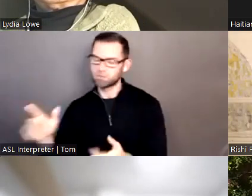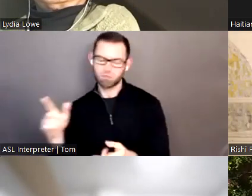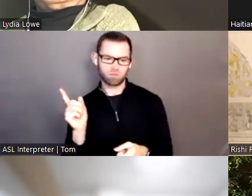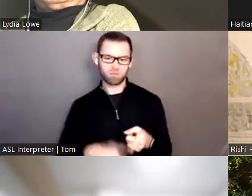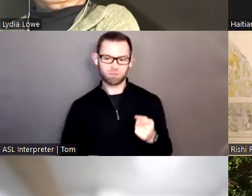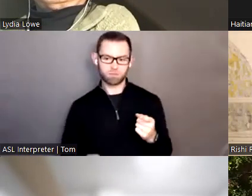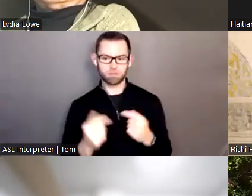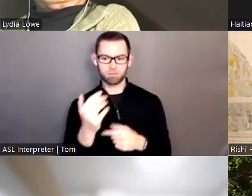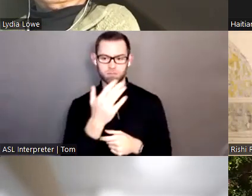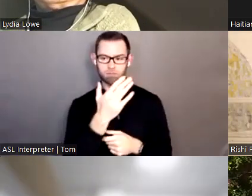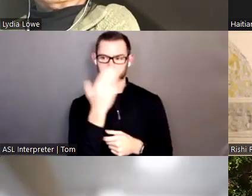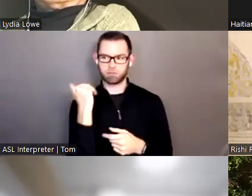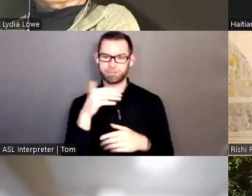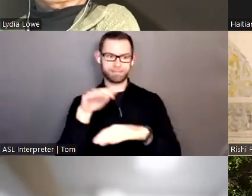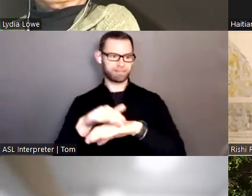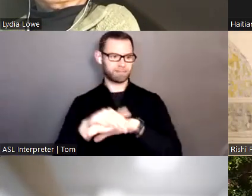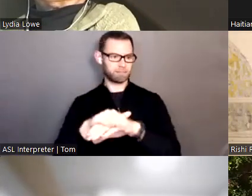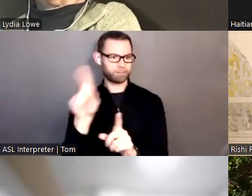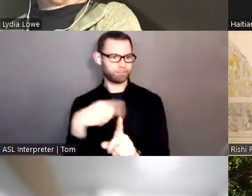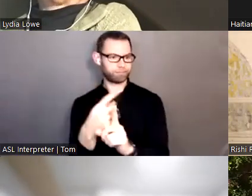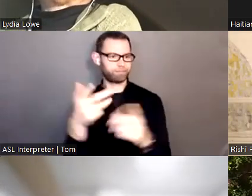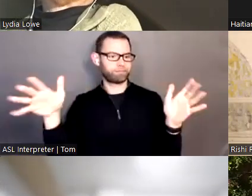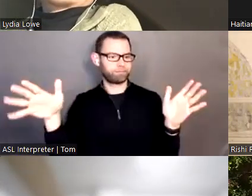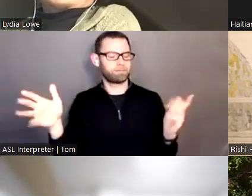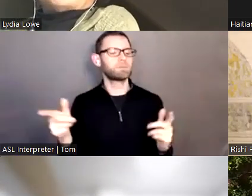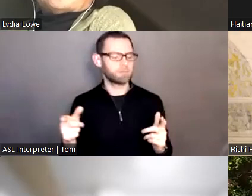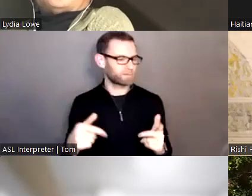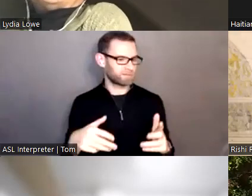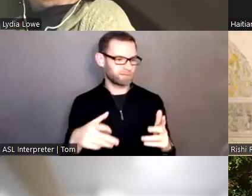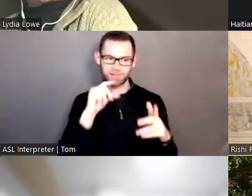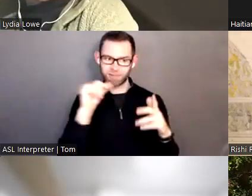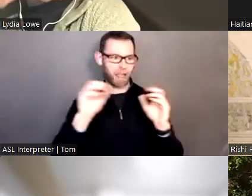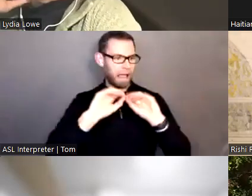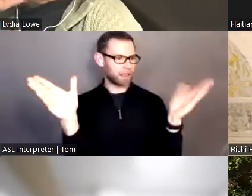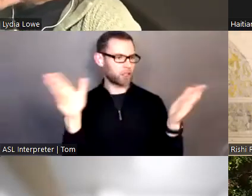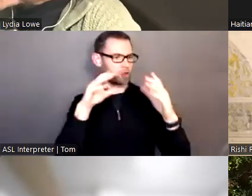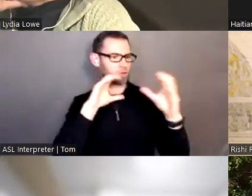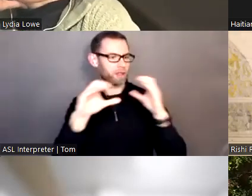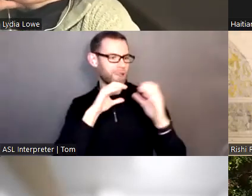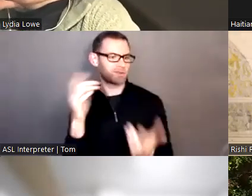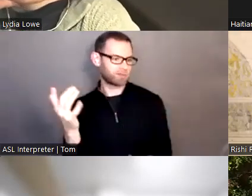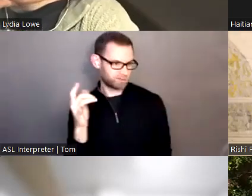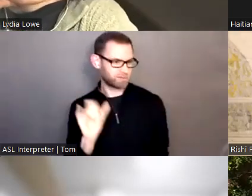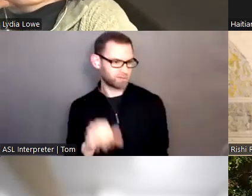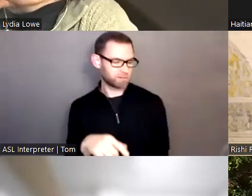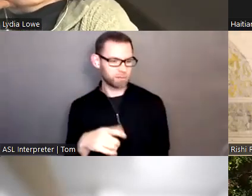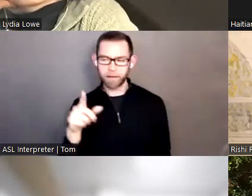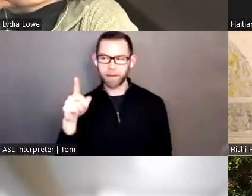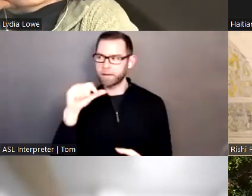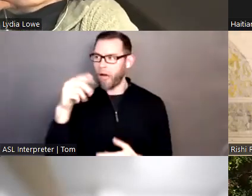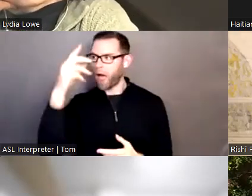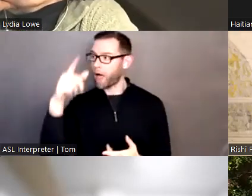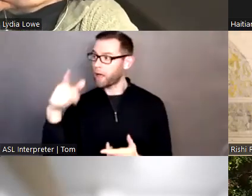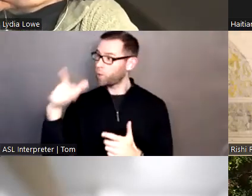there, and that there entre was les monde not qui prend adequate décision yo, communication pas de gagner coming from the decision makers there to make sense of une